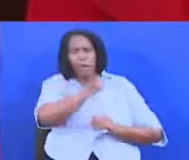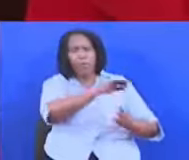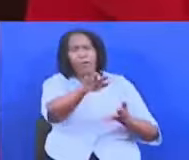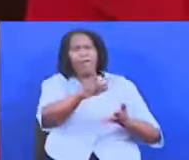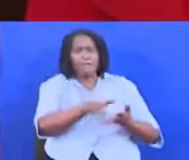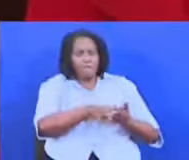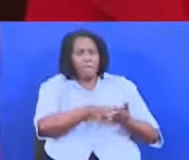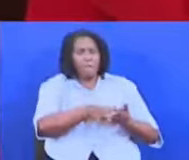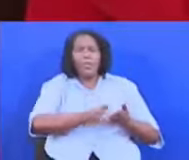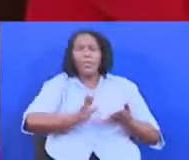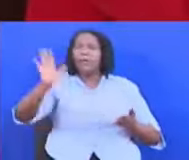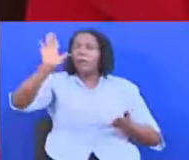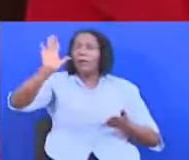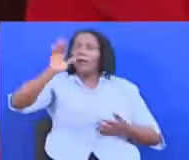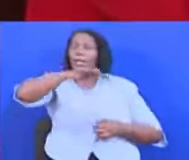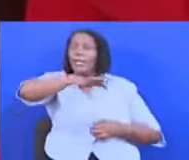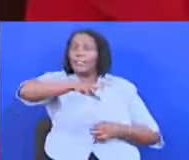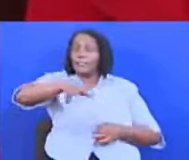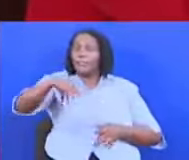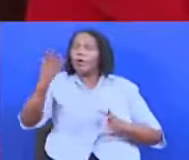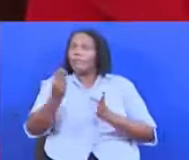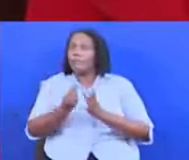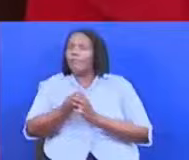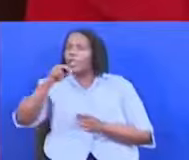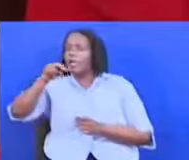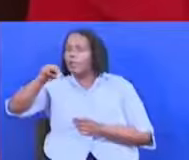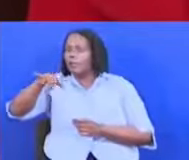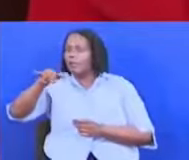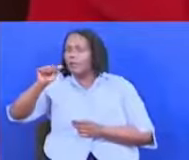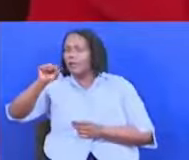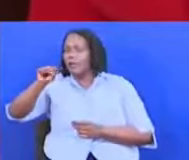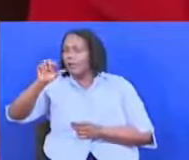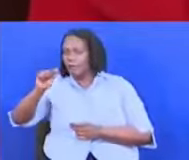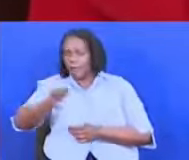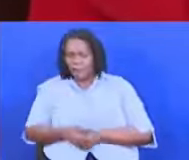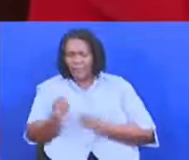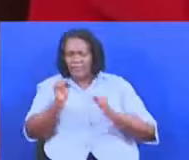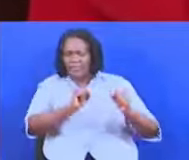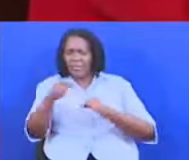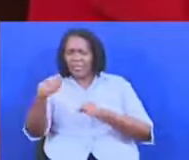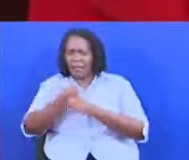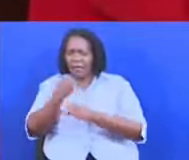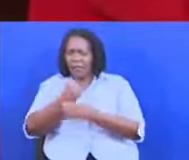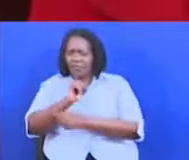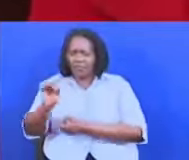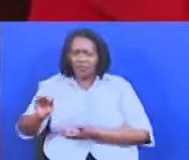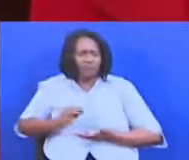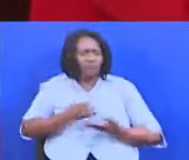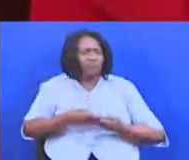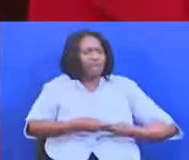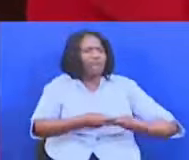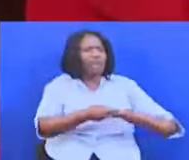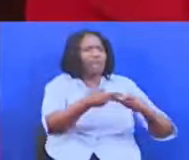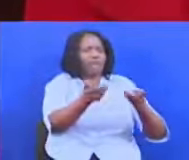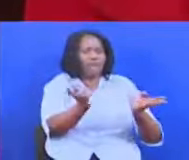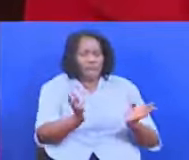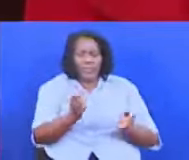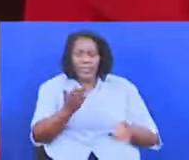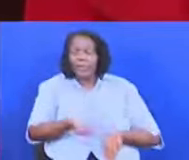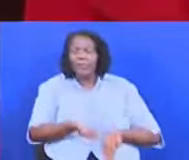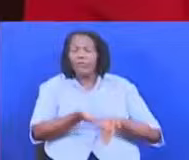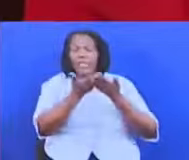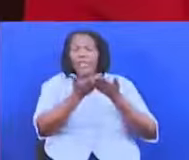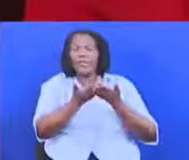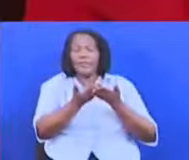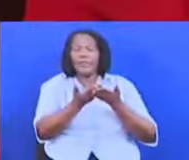makuu mpaka kwenda Lake Nyasa na mengine kule. Ameweza kutoa vitendea kazi vya kutosha kabisa na kuweza kuwawezesha